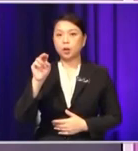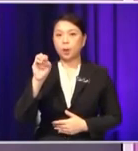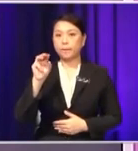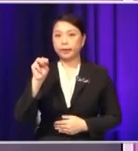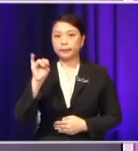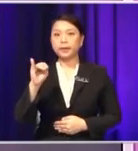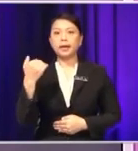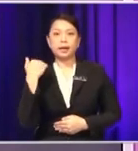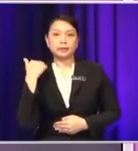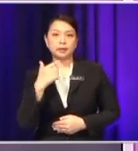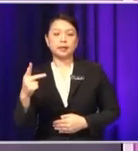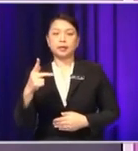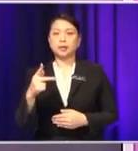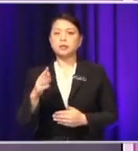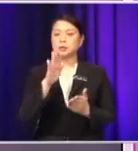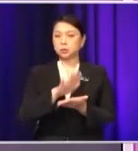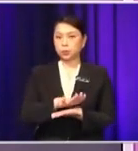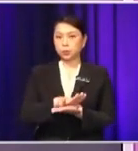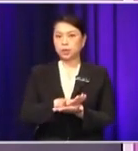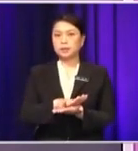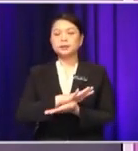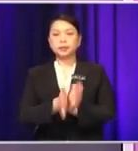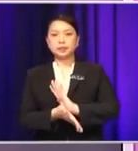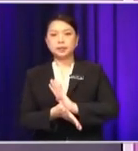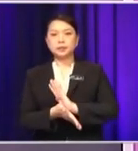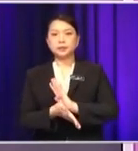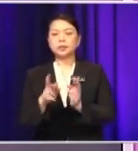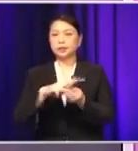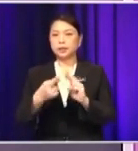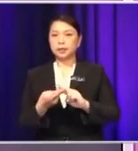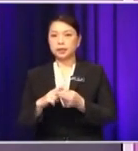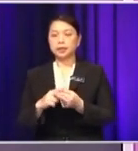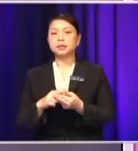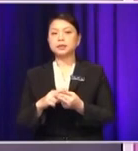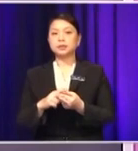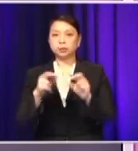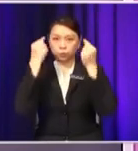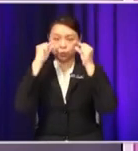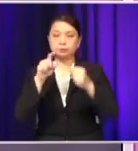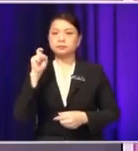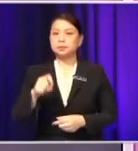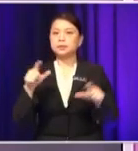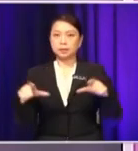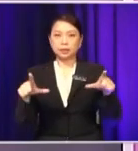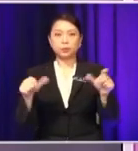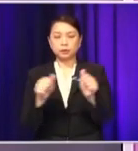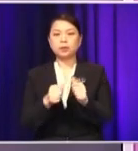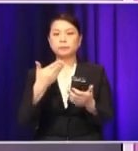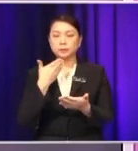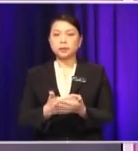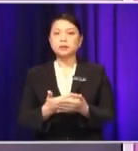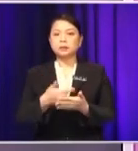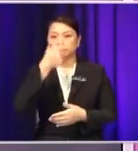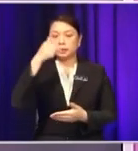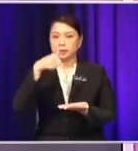sekolah, pastikan kita dapat melaksanakan sebaik mungkin. Sebab ini adalah ujian akhir sesi akademik ataupun ujian akhir tahun.